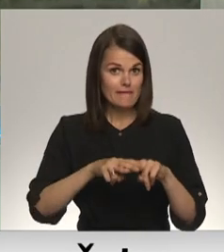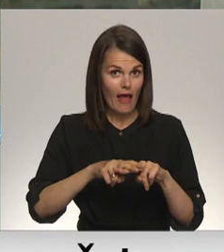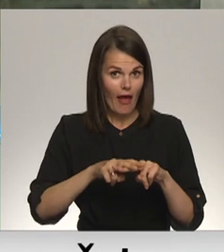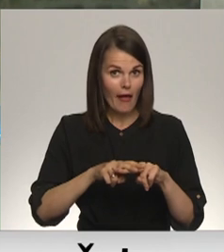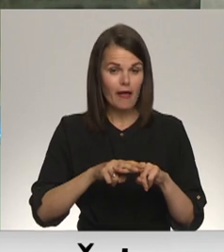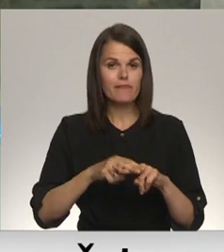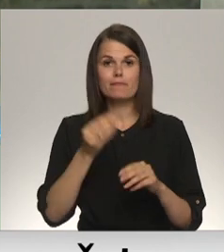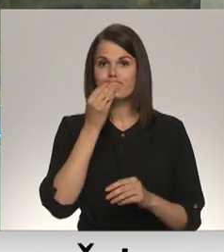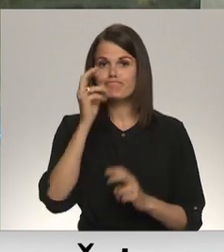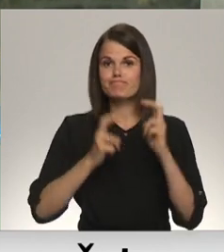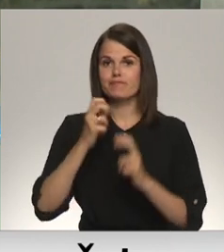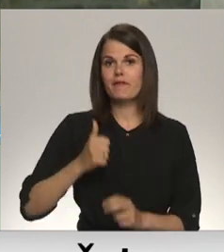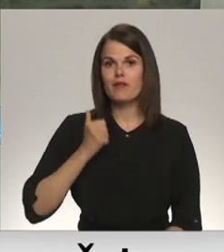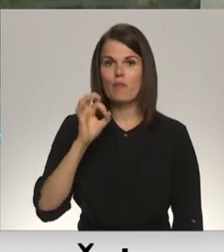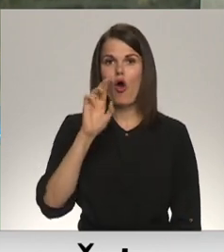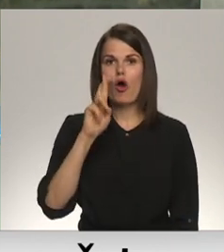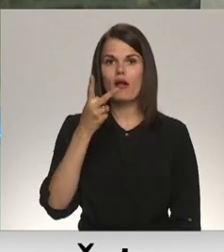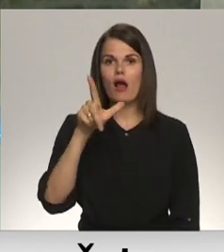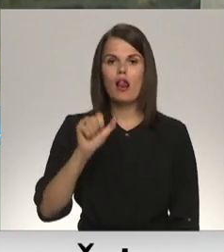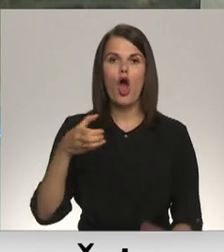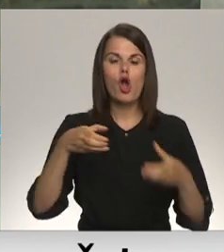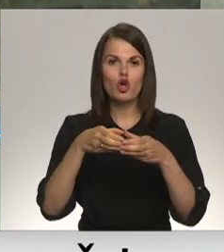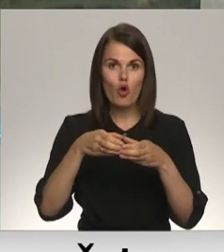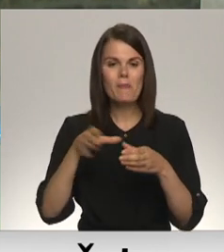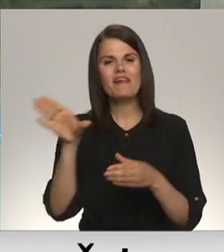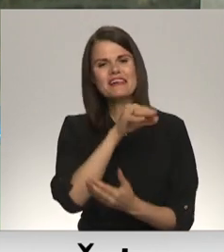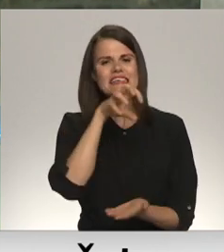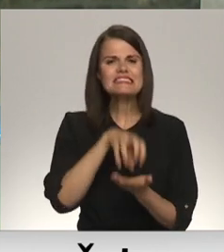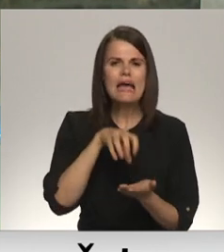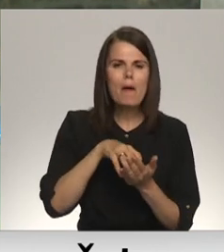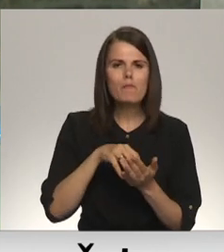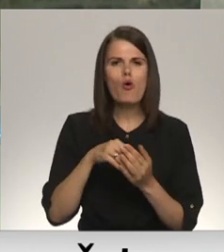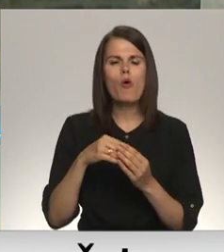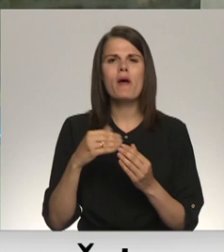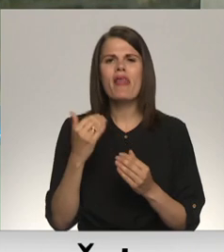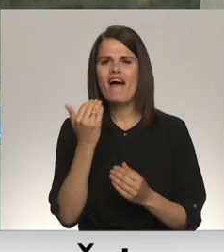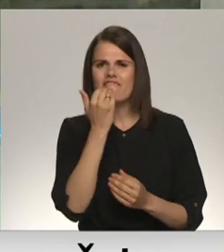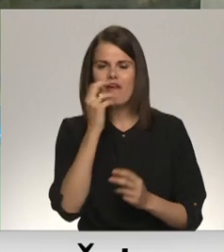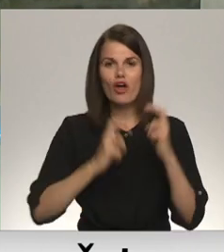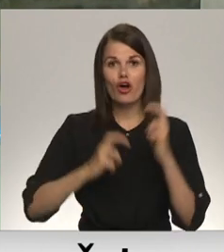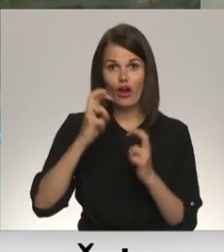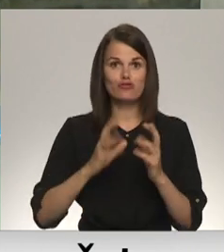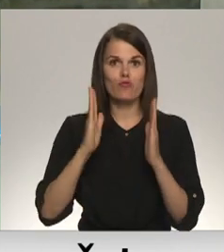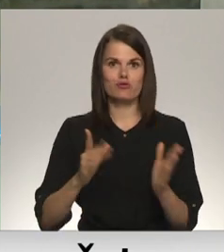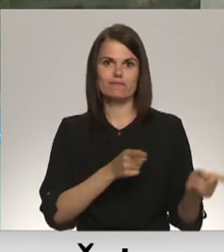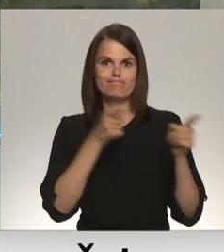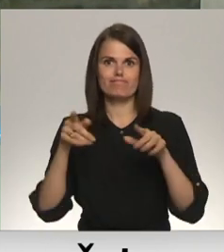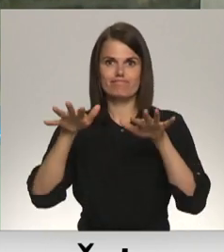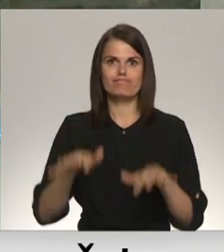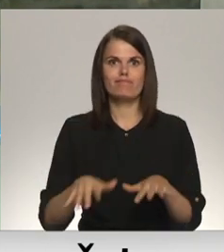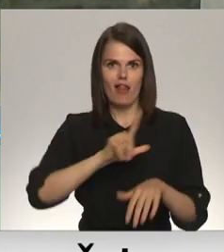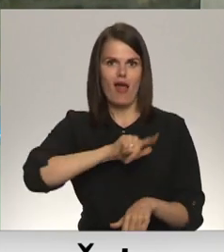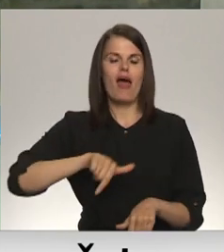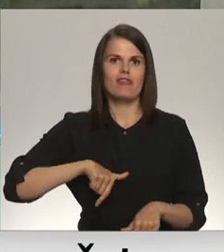Group visu cepumu un vafeļu ražošanu plāno koncentrēt Latvijā Ādižos. Tur jau uzcelta Skandināvijā lielākā rūpnīca,